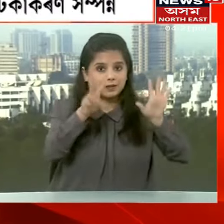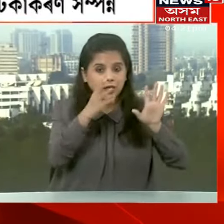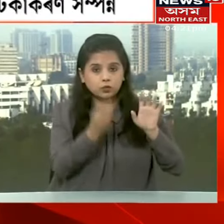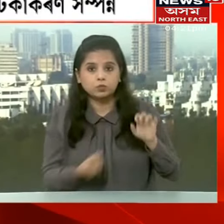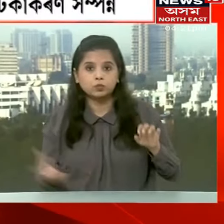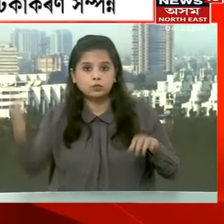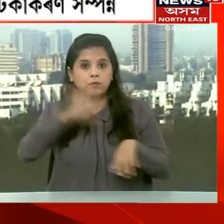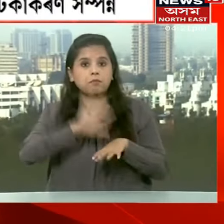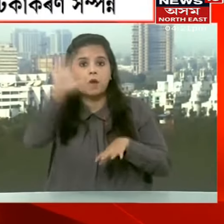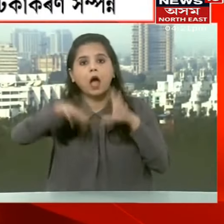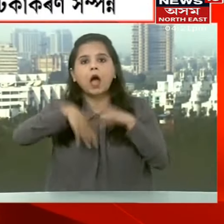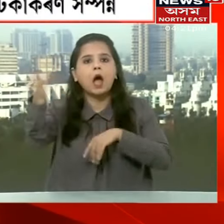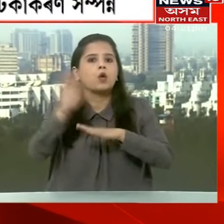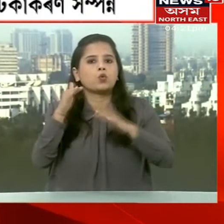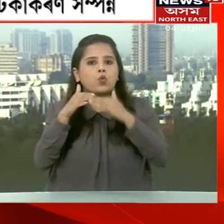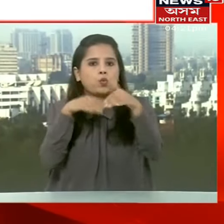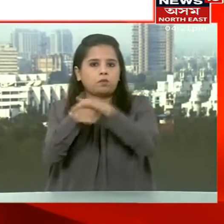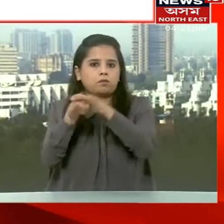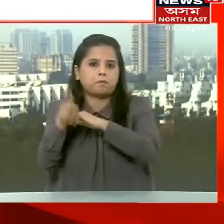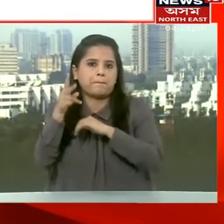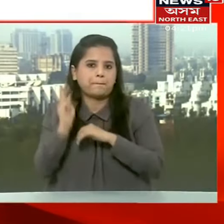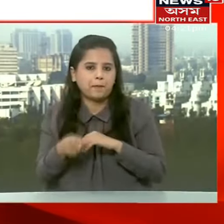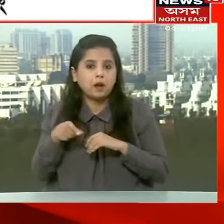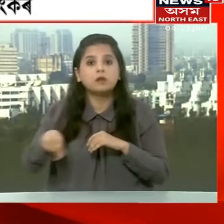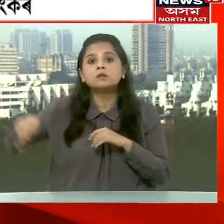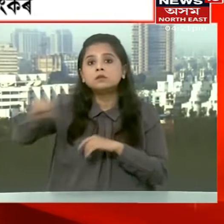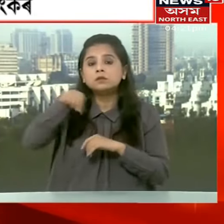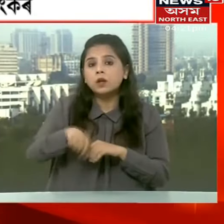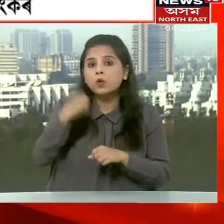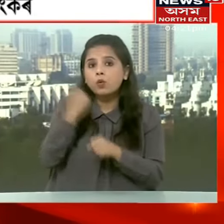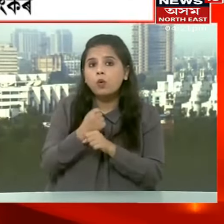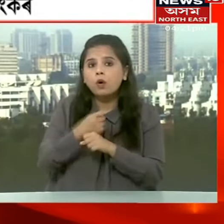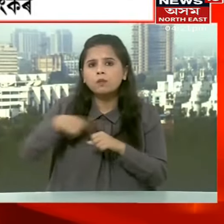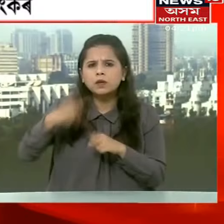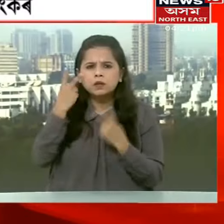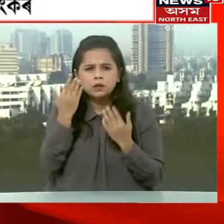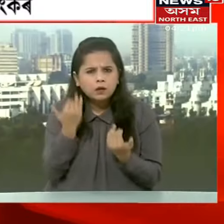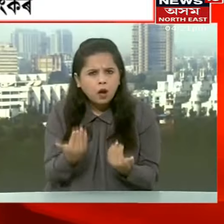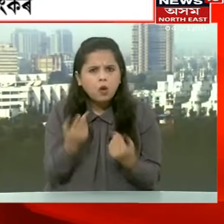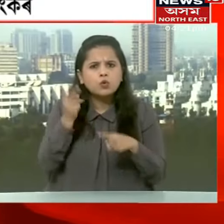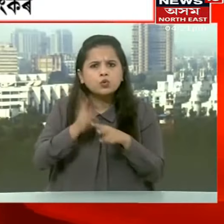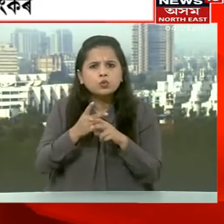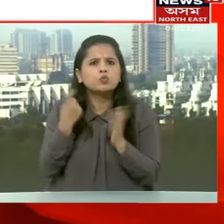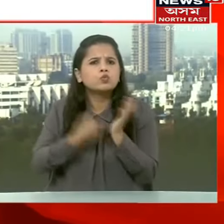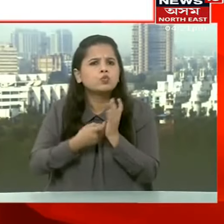सुबह 5 बजे तक लागू रहेगा। राज्य सरकार ने मौजूदा मानक संचालन प्रक्रिया में बदलाव